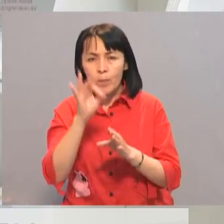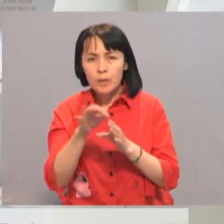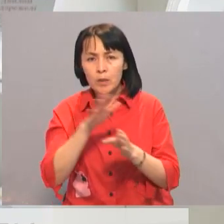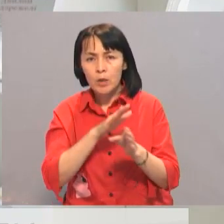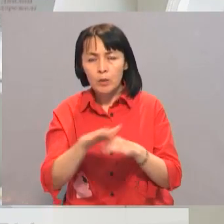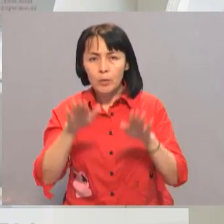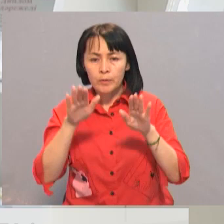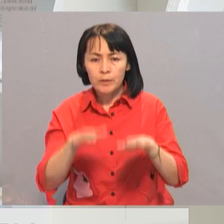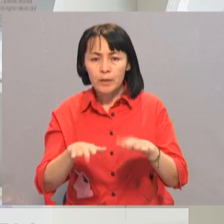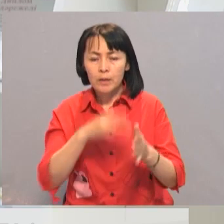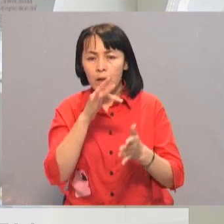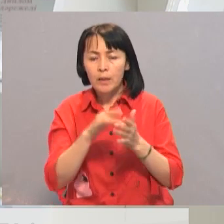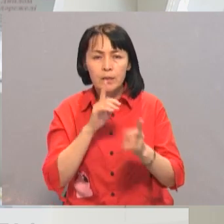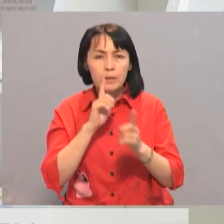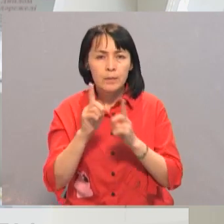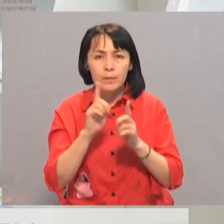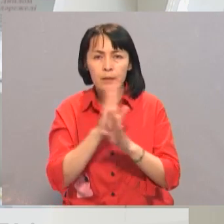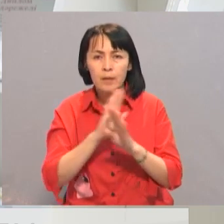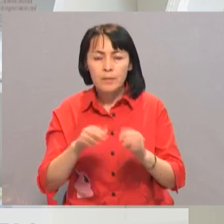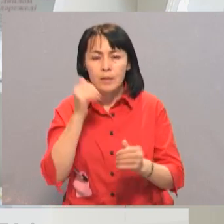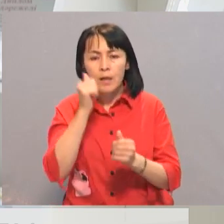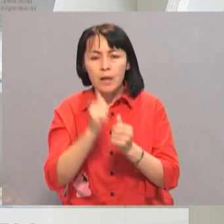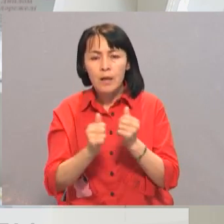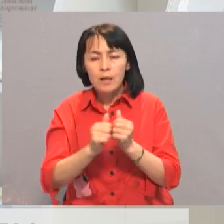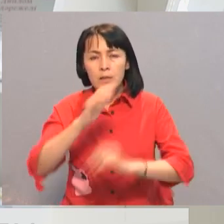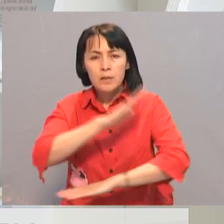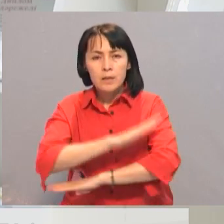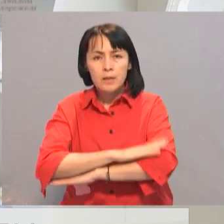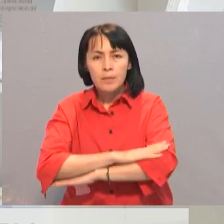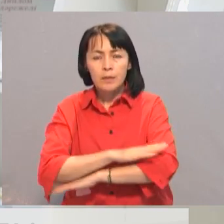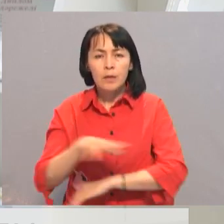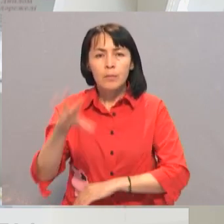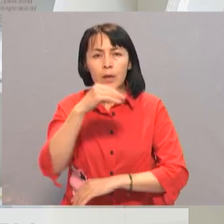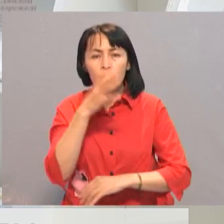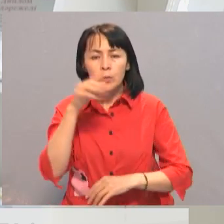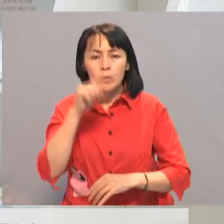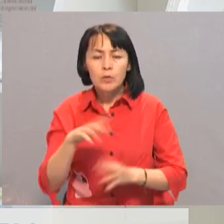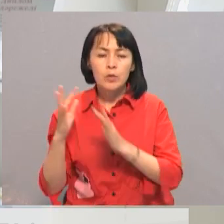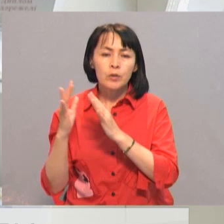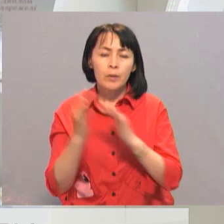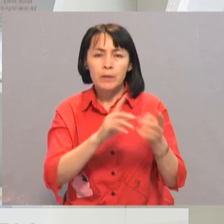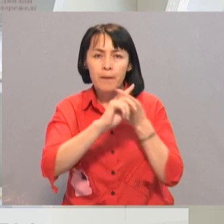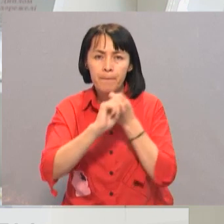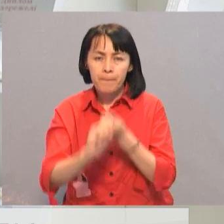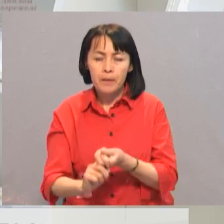Бұл тек қана қалалық семинар ғазында ғана көрсету емес мақсатымыз. Барлық уақытта осы табиғатпен,